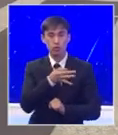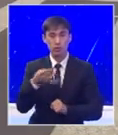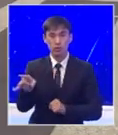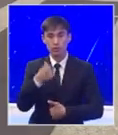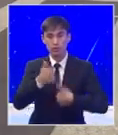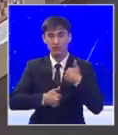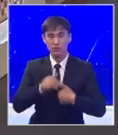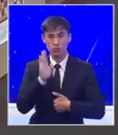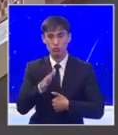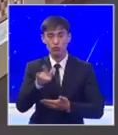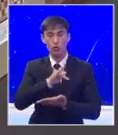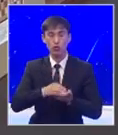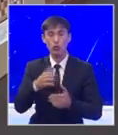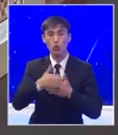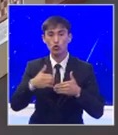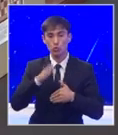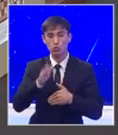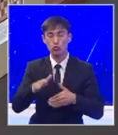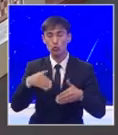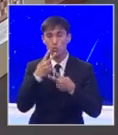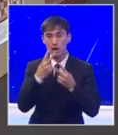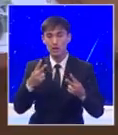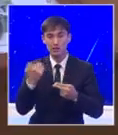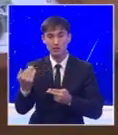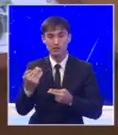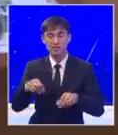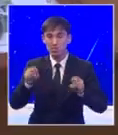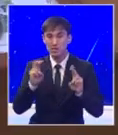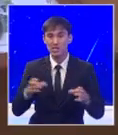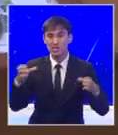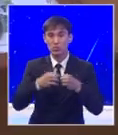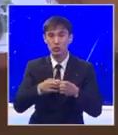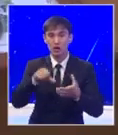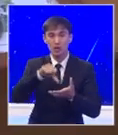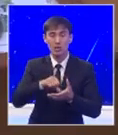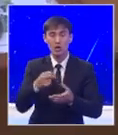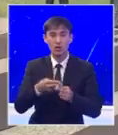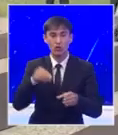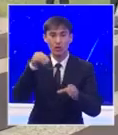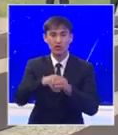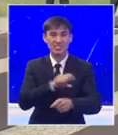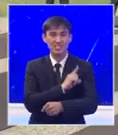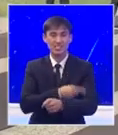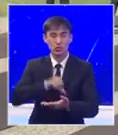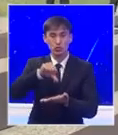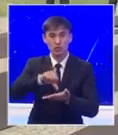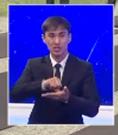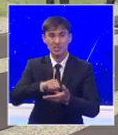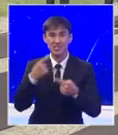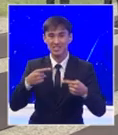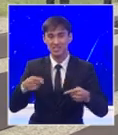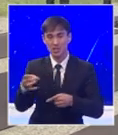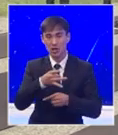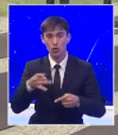республиканских соревнованиях в городе, как считал, будет представлять не она, а специальная сборная команда, в которую войдут самые сильные участники из